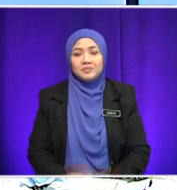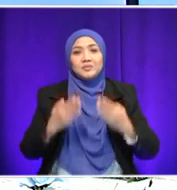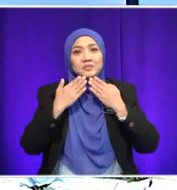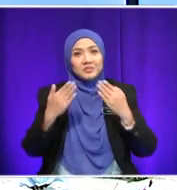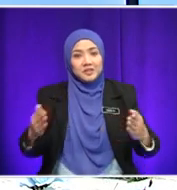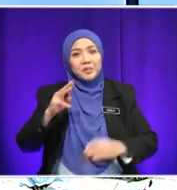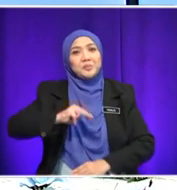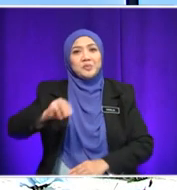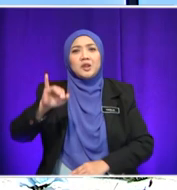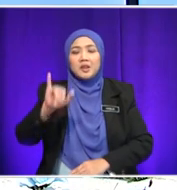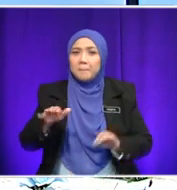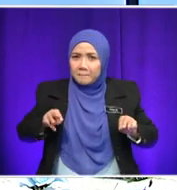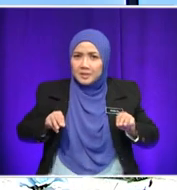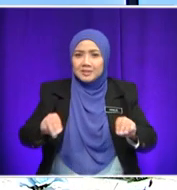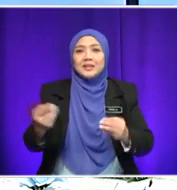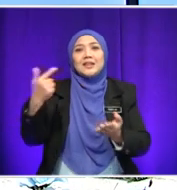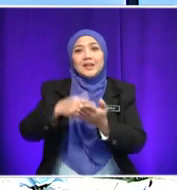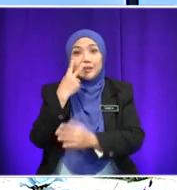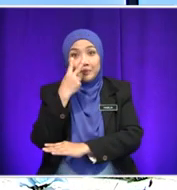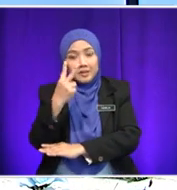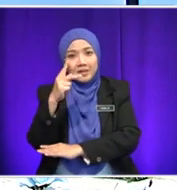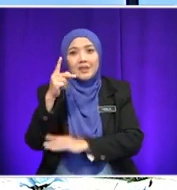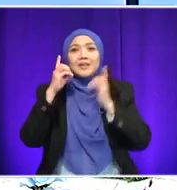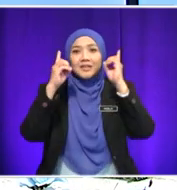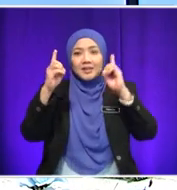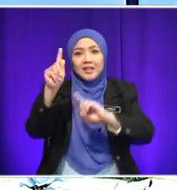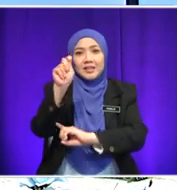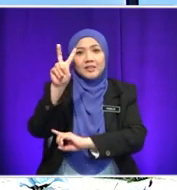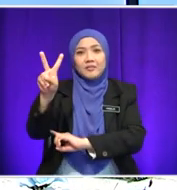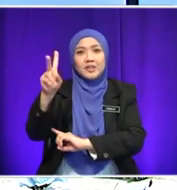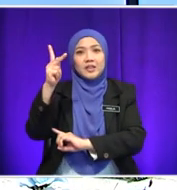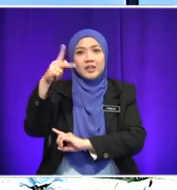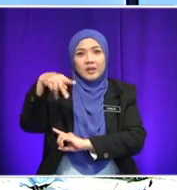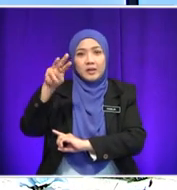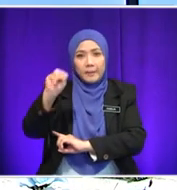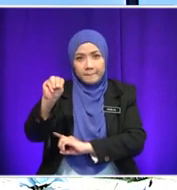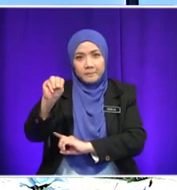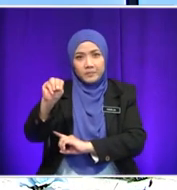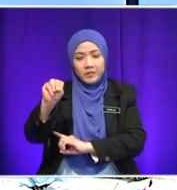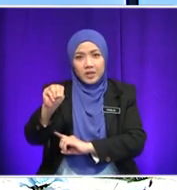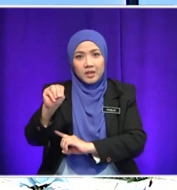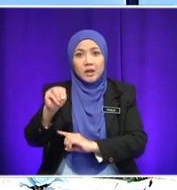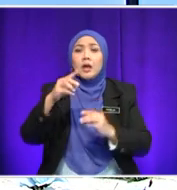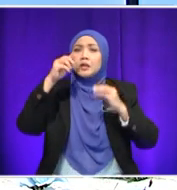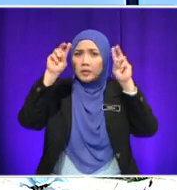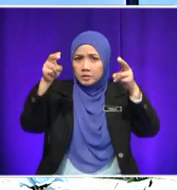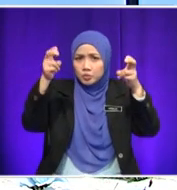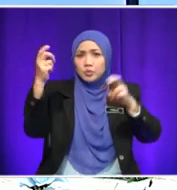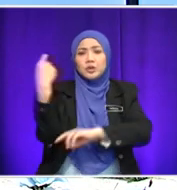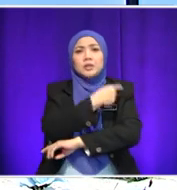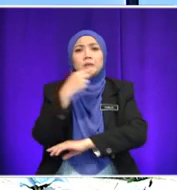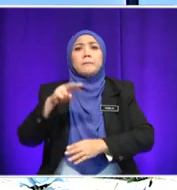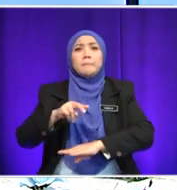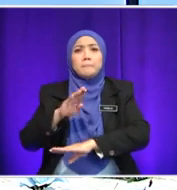murid-murid yang masih menonton Didik di KPM bagi slot menengah atas mata pelajaran kita hari ini ilah hiasan dalaman dan kita